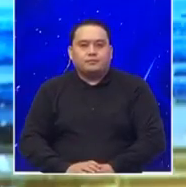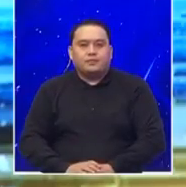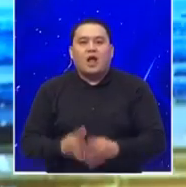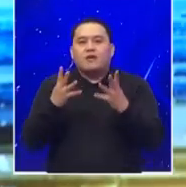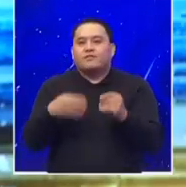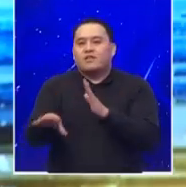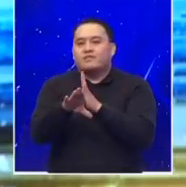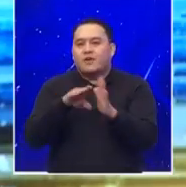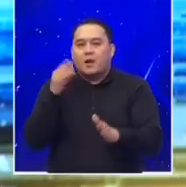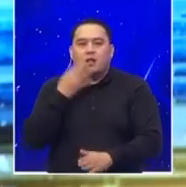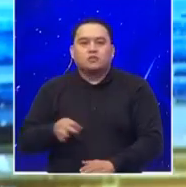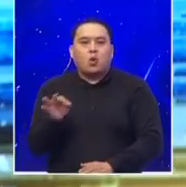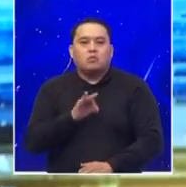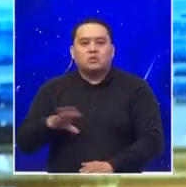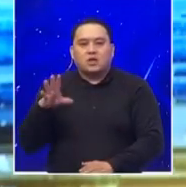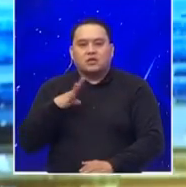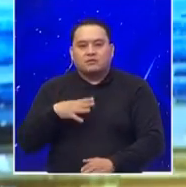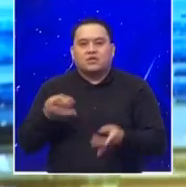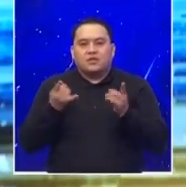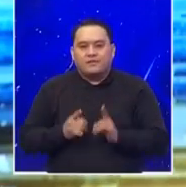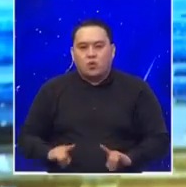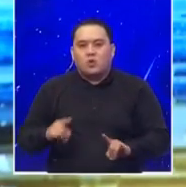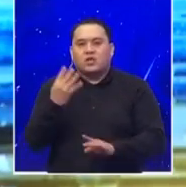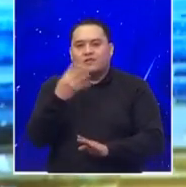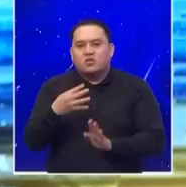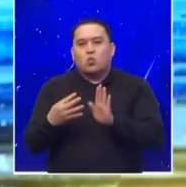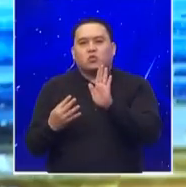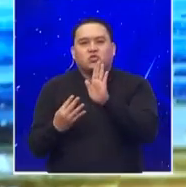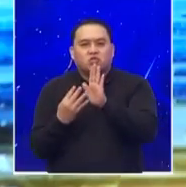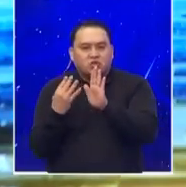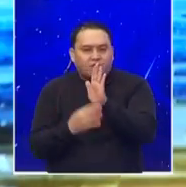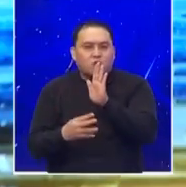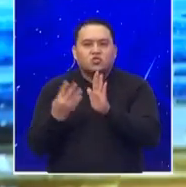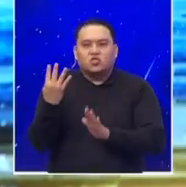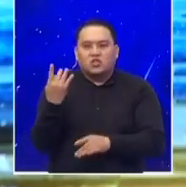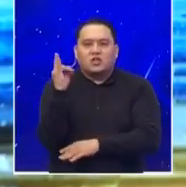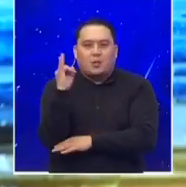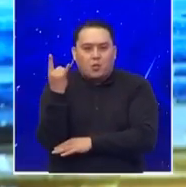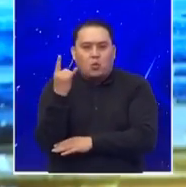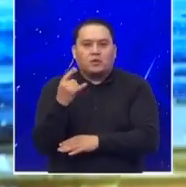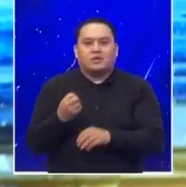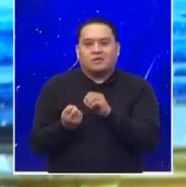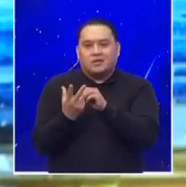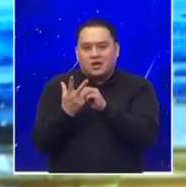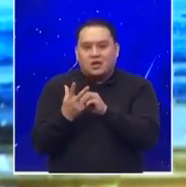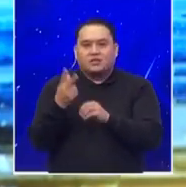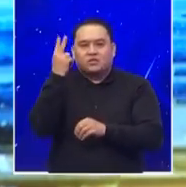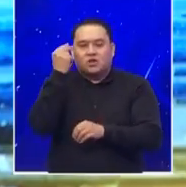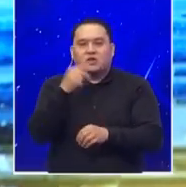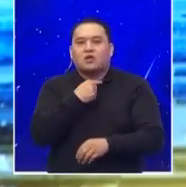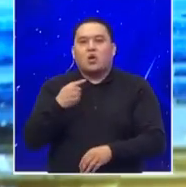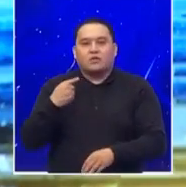В день выборов в Алматинской области на свет появились 94 ребенка. 13 из них пополнили число